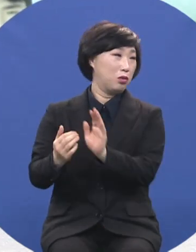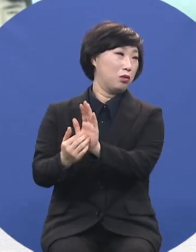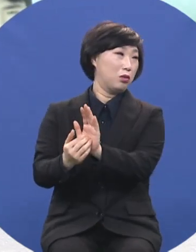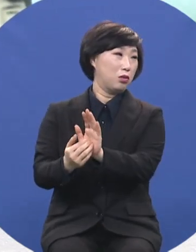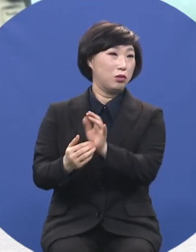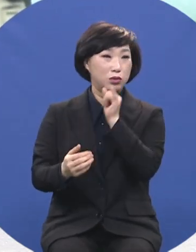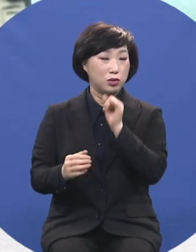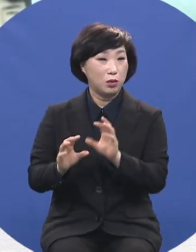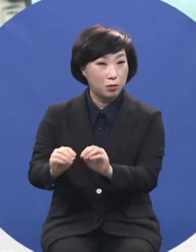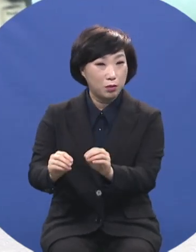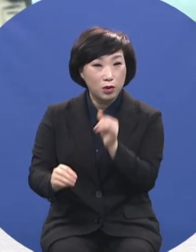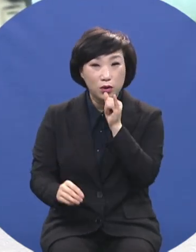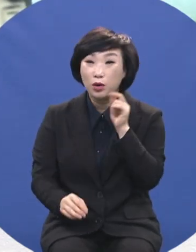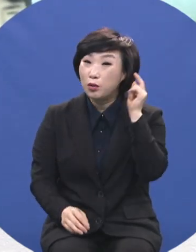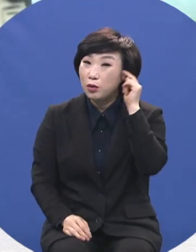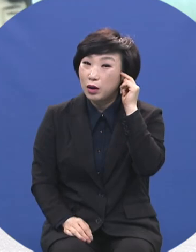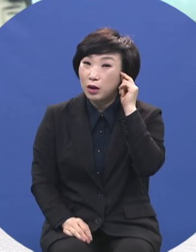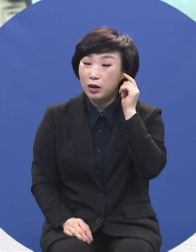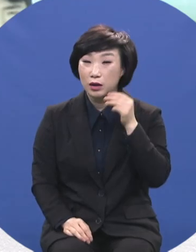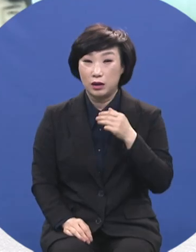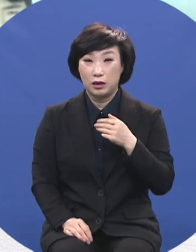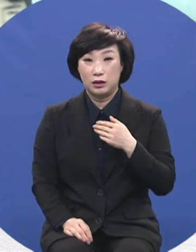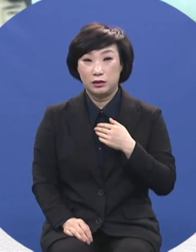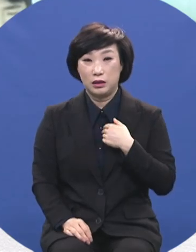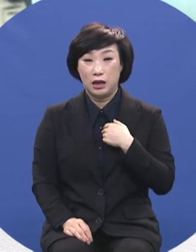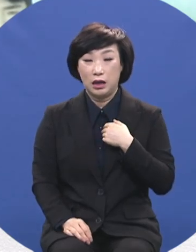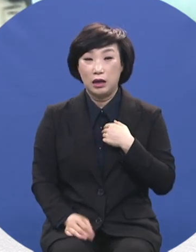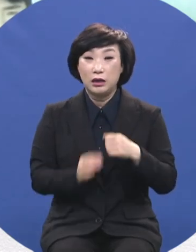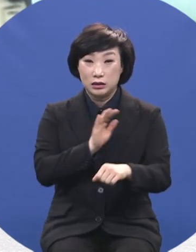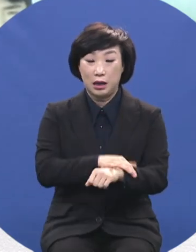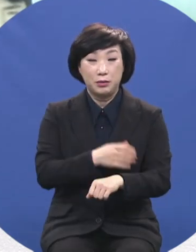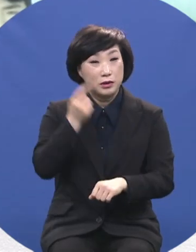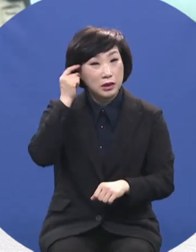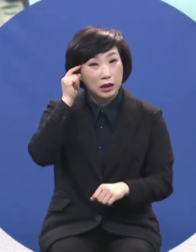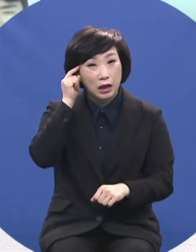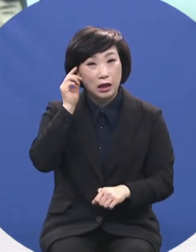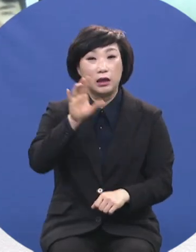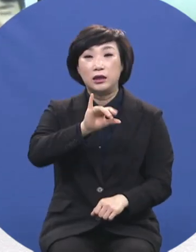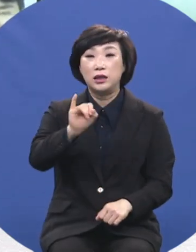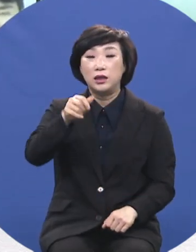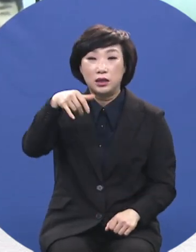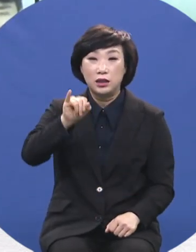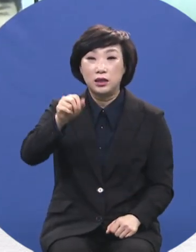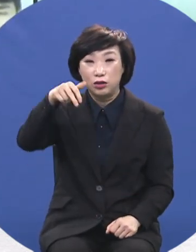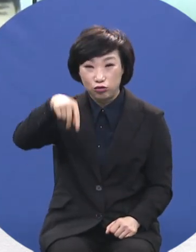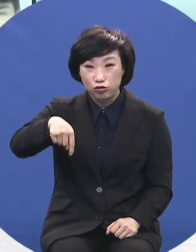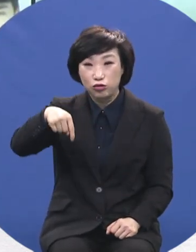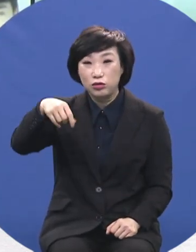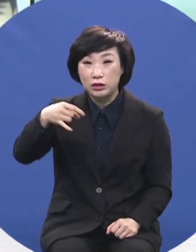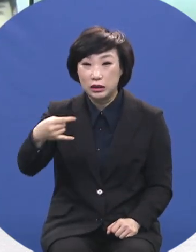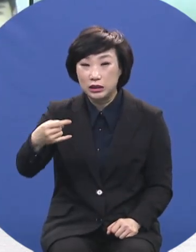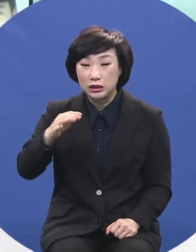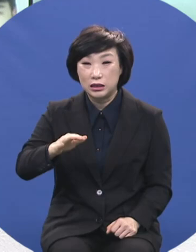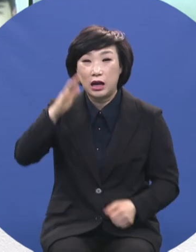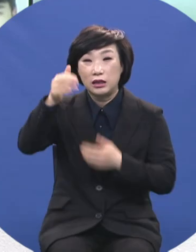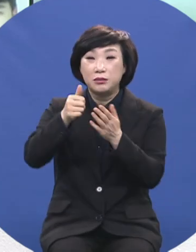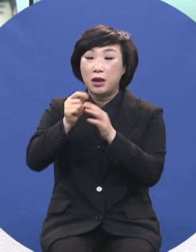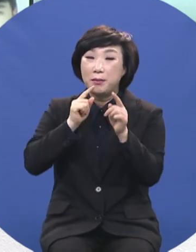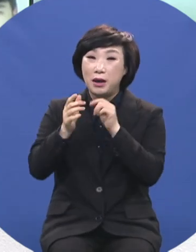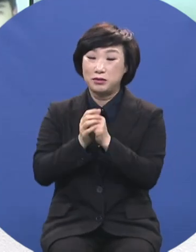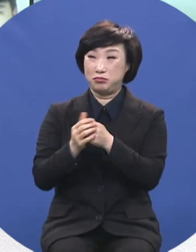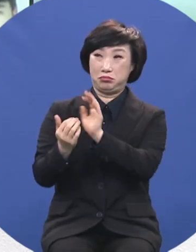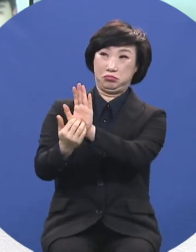중단시킨다. 왜? 자기 잘못된 이기주의가 이렇게 하나님 말씀을